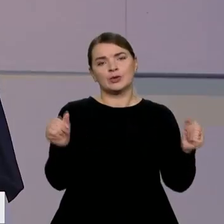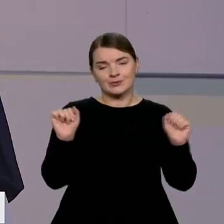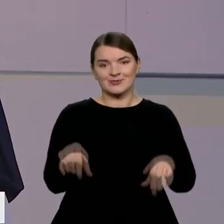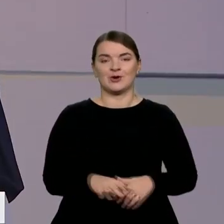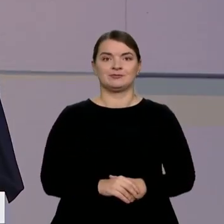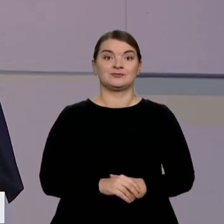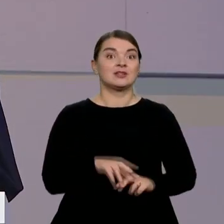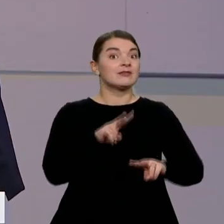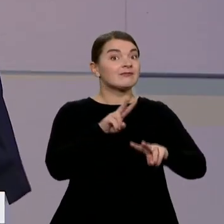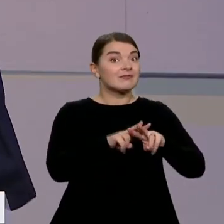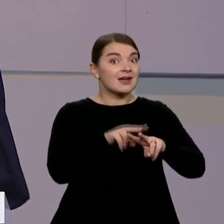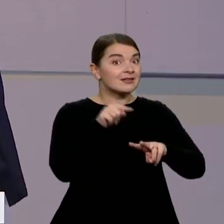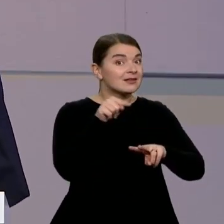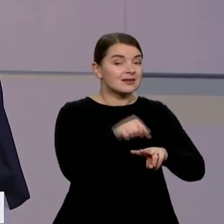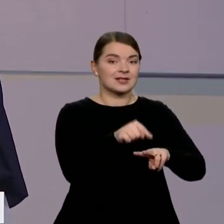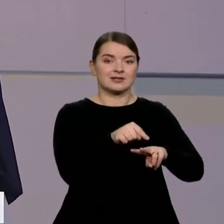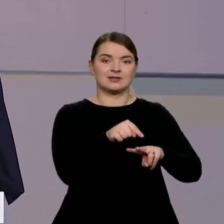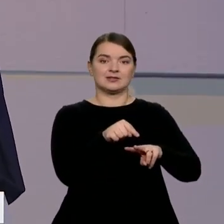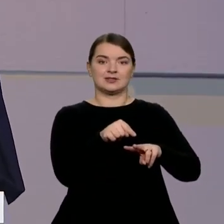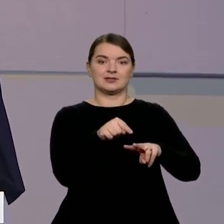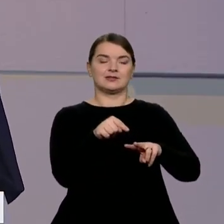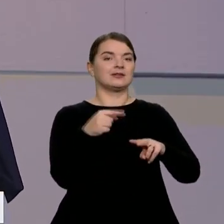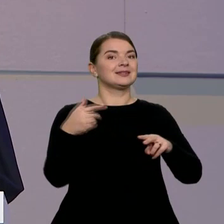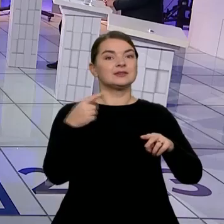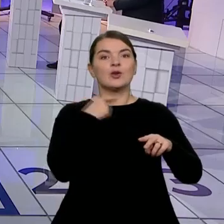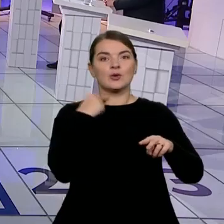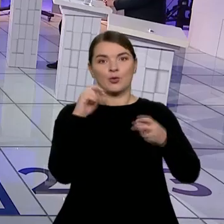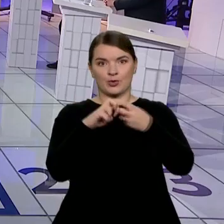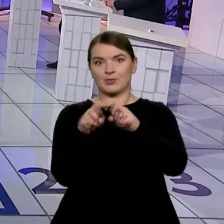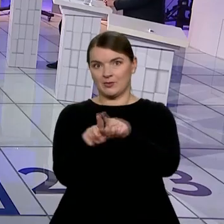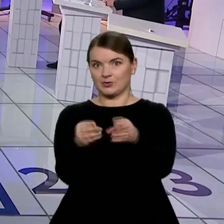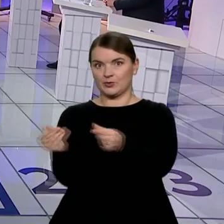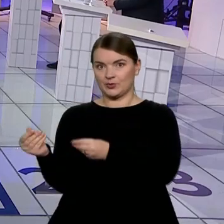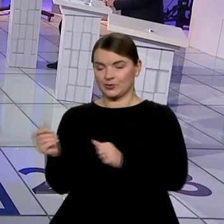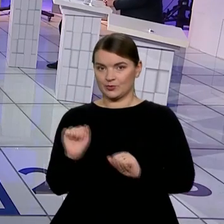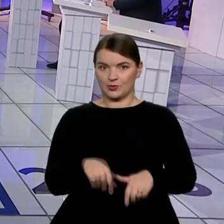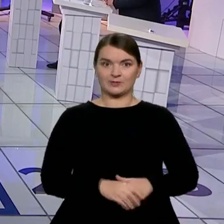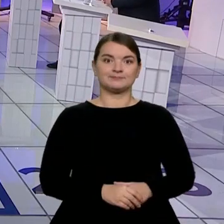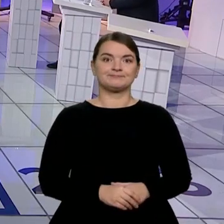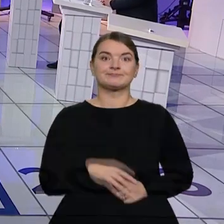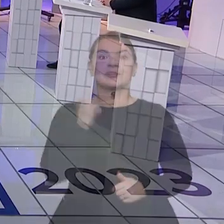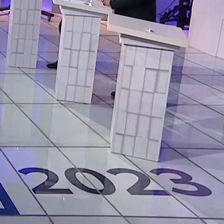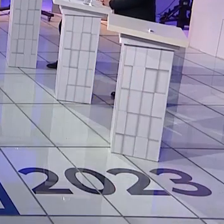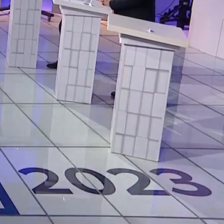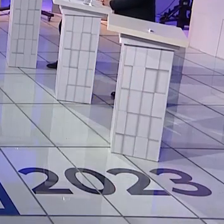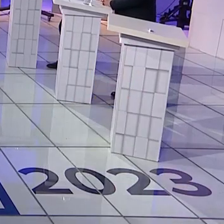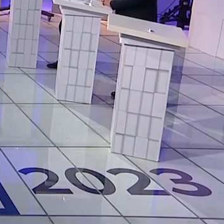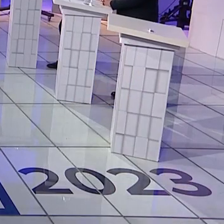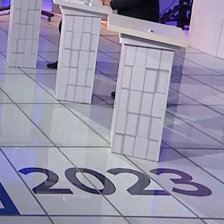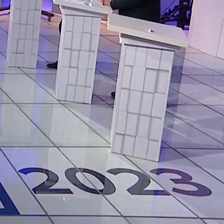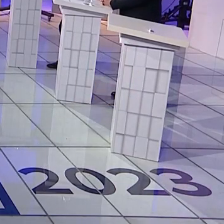vieta bus išspręstų ir visas kitas problemas, apie kurias šiandien kalbėjom. Dėkui, ponė Medžiudovai, kokią